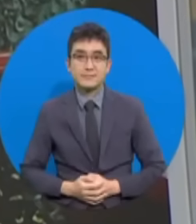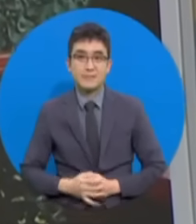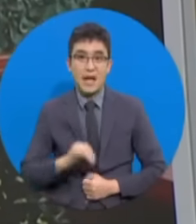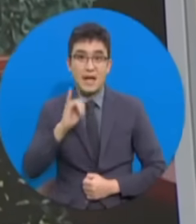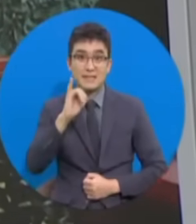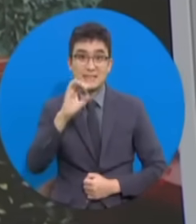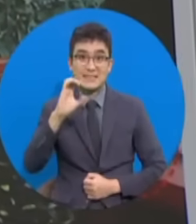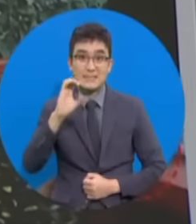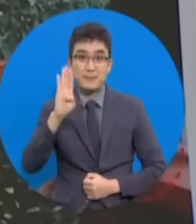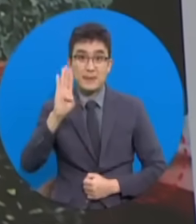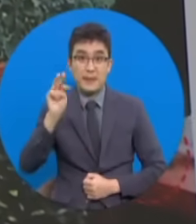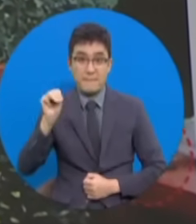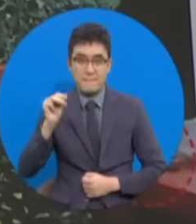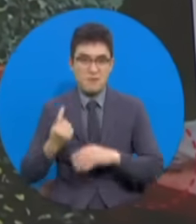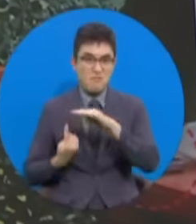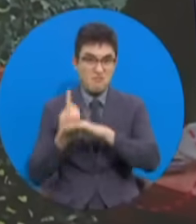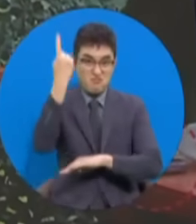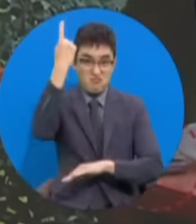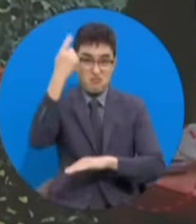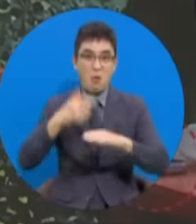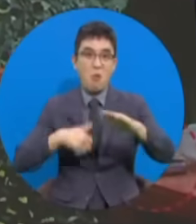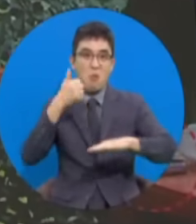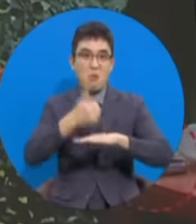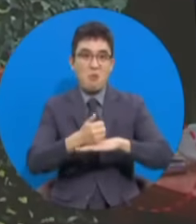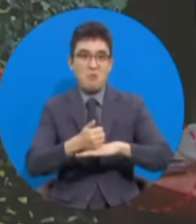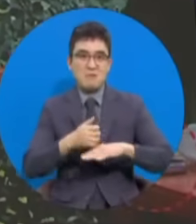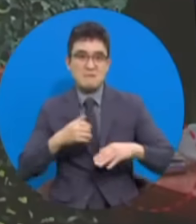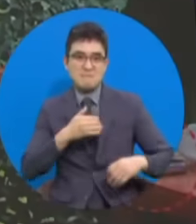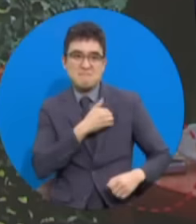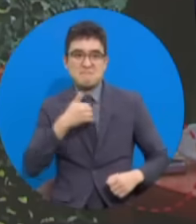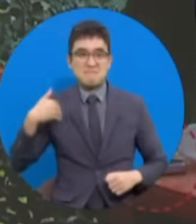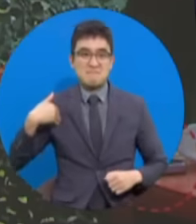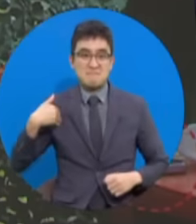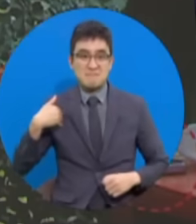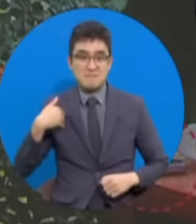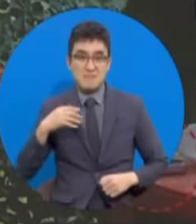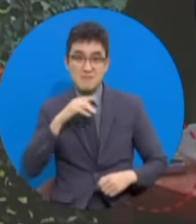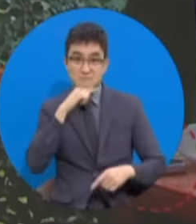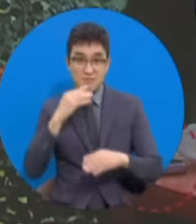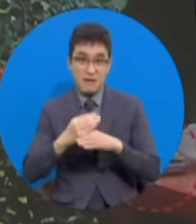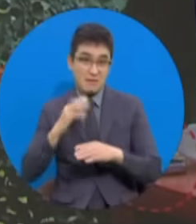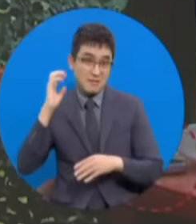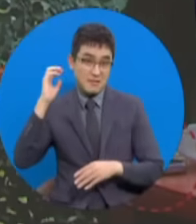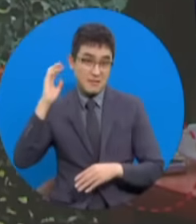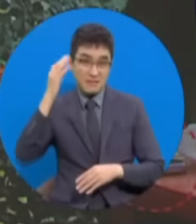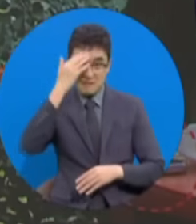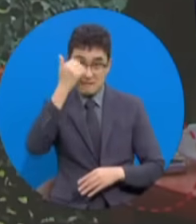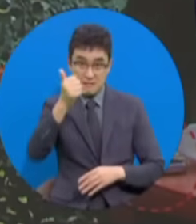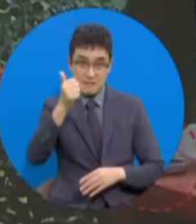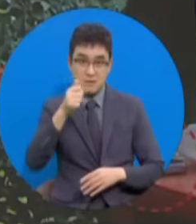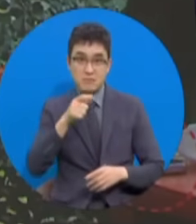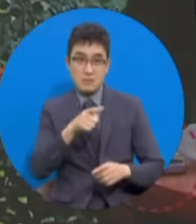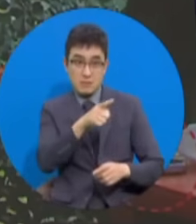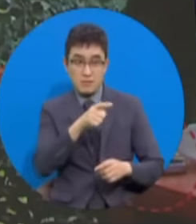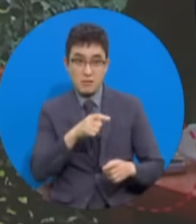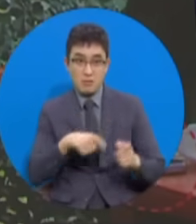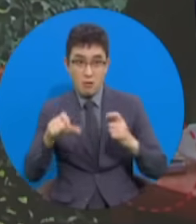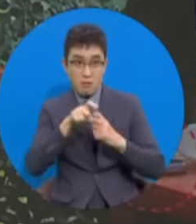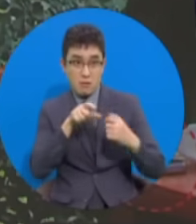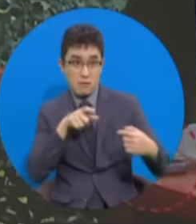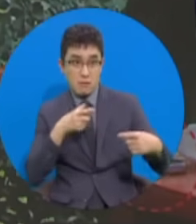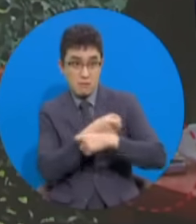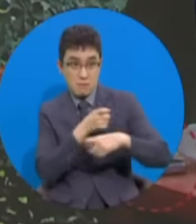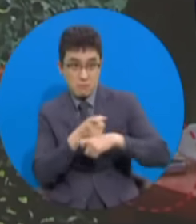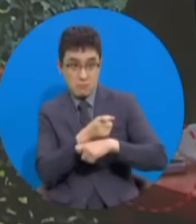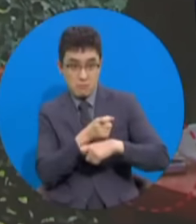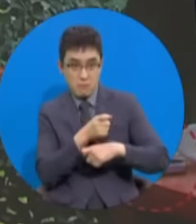ICBM 자신감 회복한 김정은. 한미가 패배 자인할 때까지 공세를 취하겠다라고 밝혔습니다. 어제